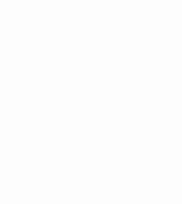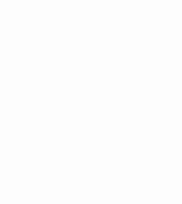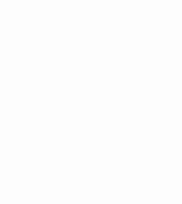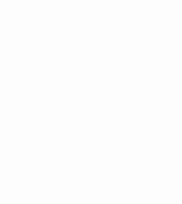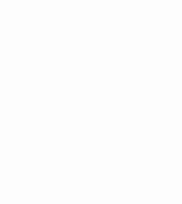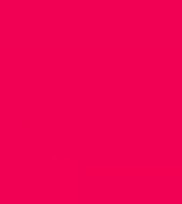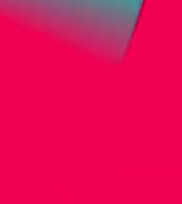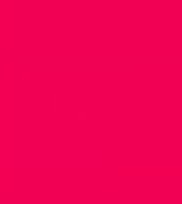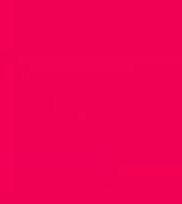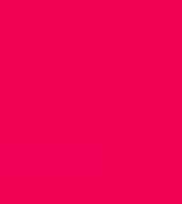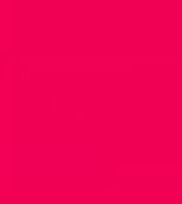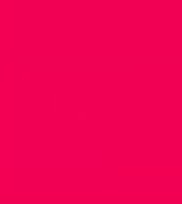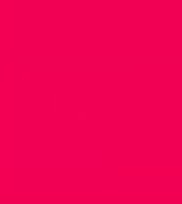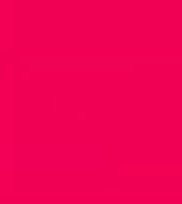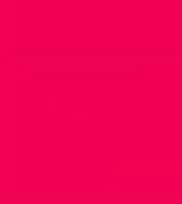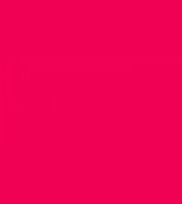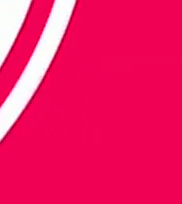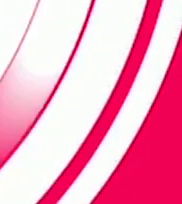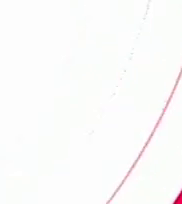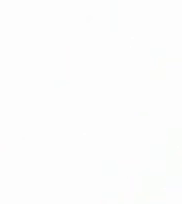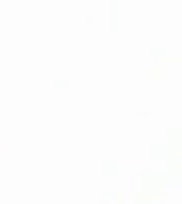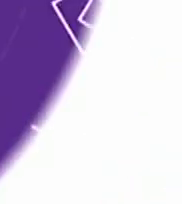hai hai Hai